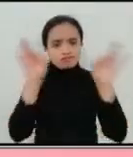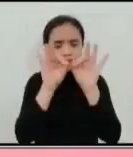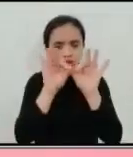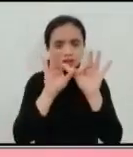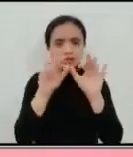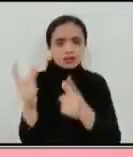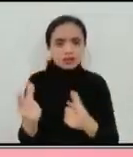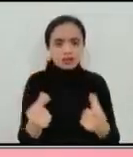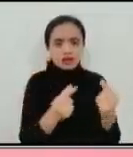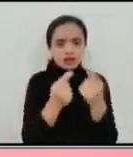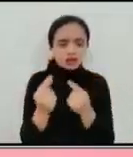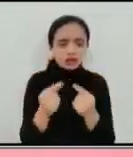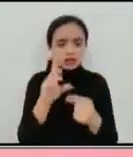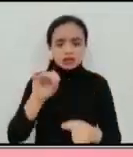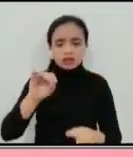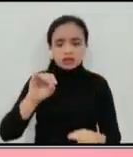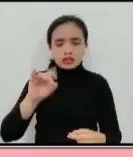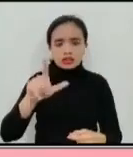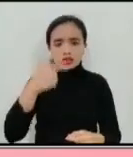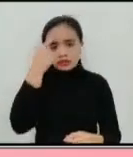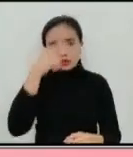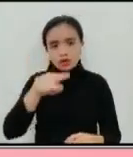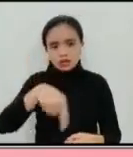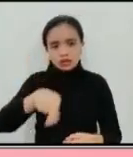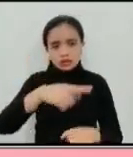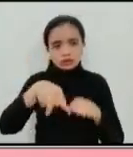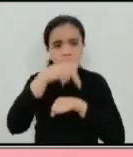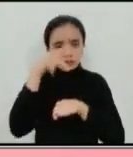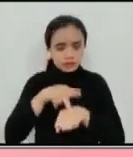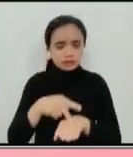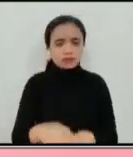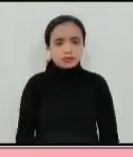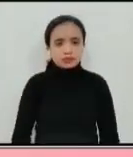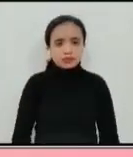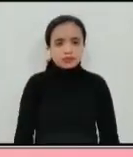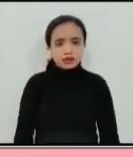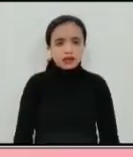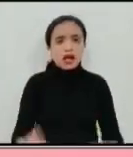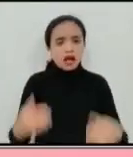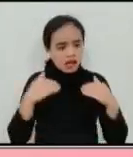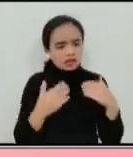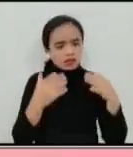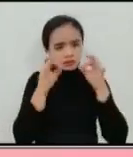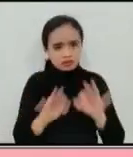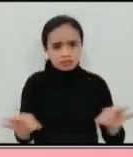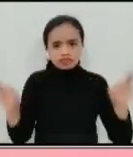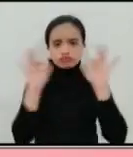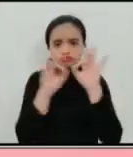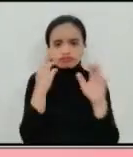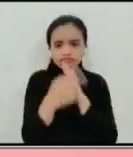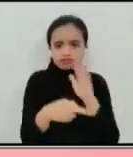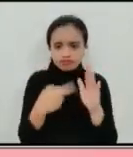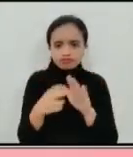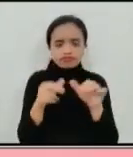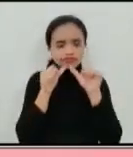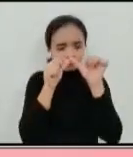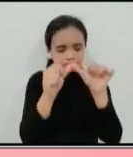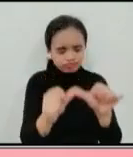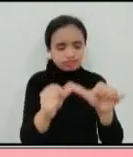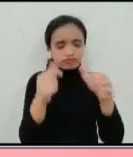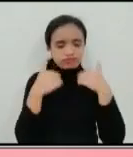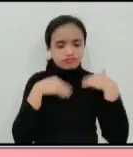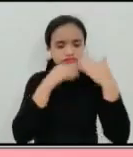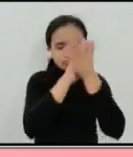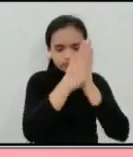kagawaran para sa bansa. It plays a vital role in maintaining peace and order, efficient